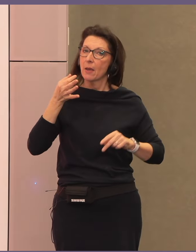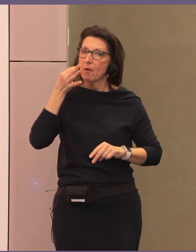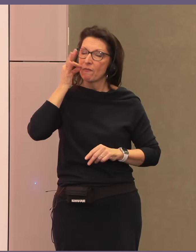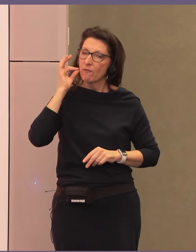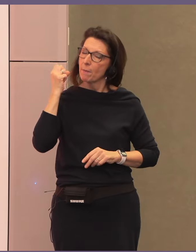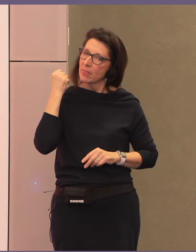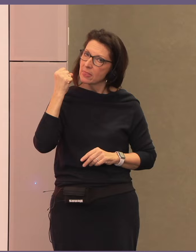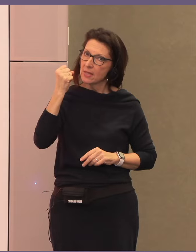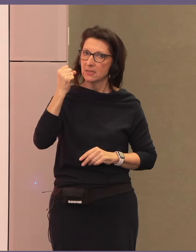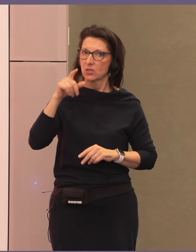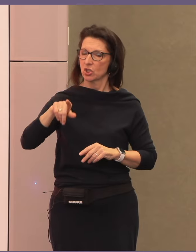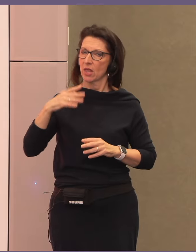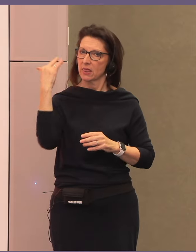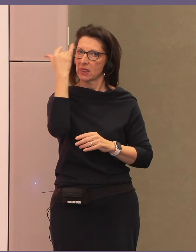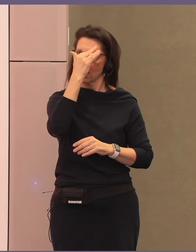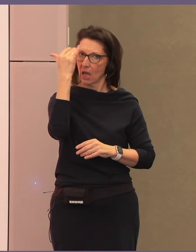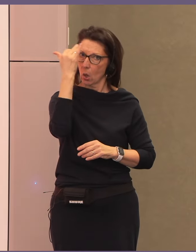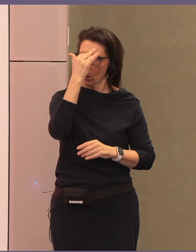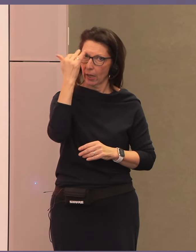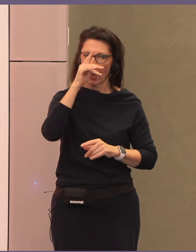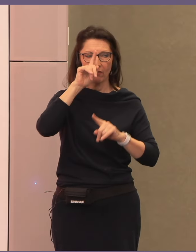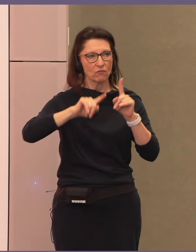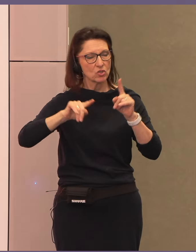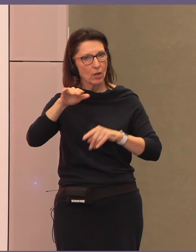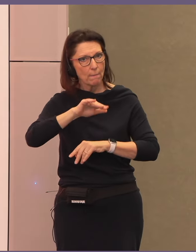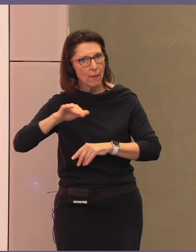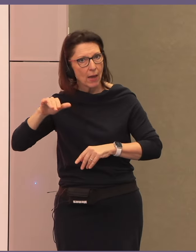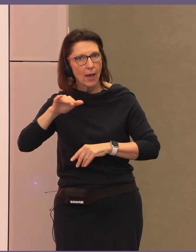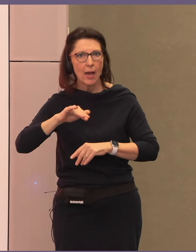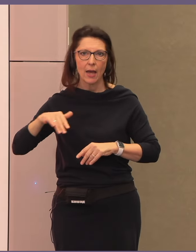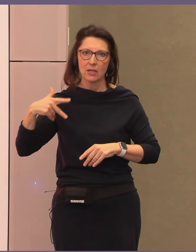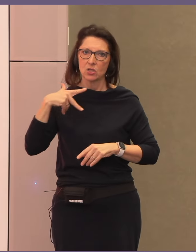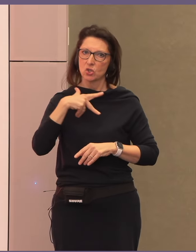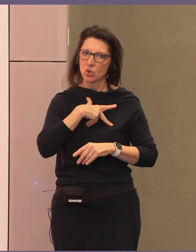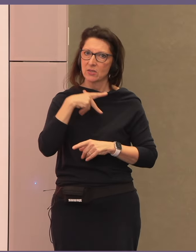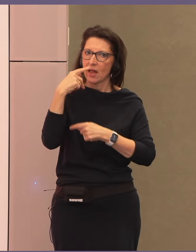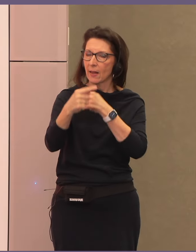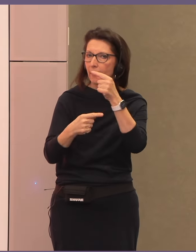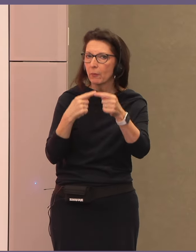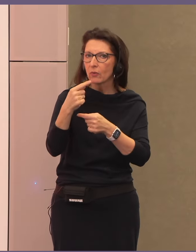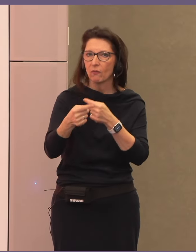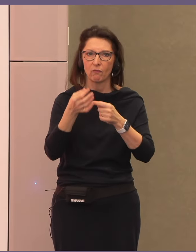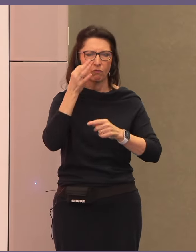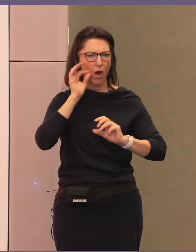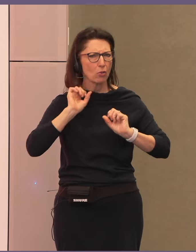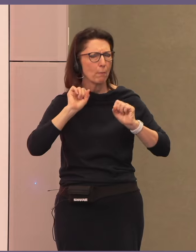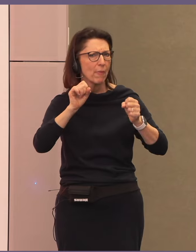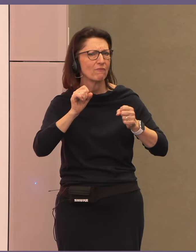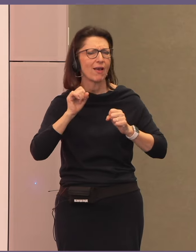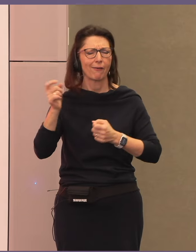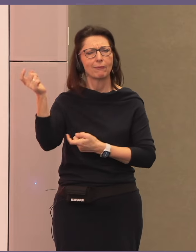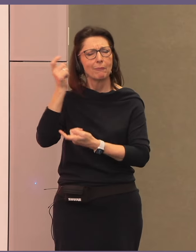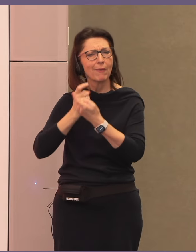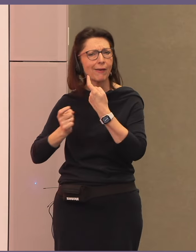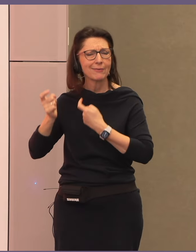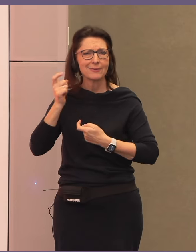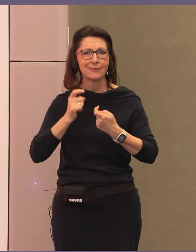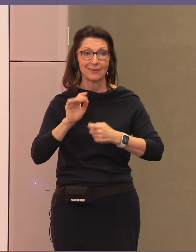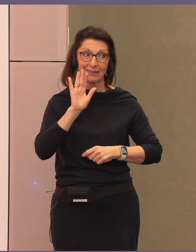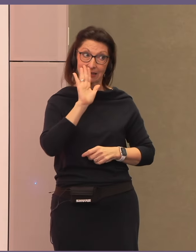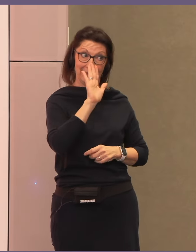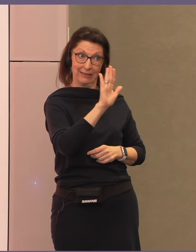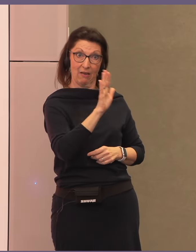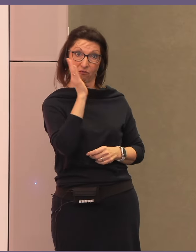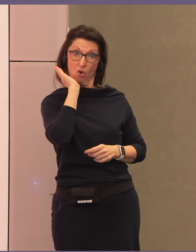Gleichstellungspolitiken, Intersektionalität, soziale Reproduktion, Frauenbewegungen, Migration. Ihre Keynote